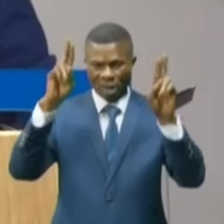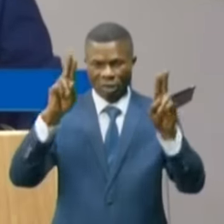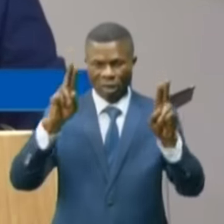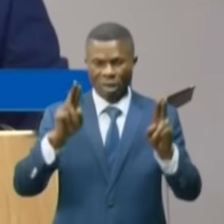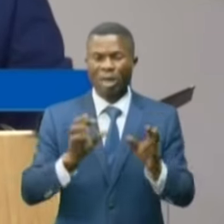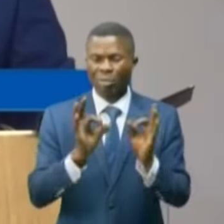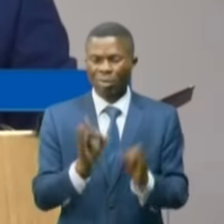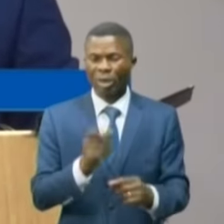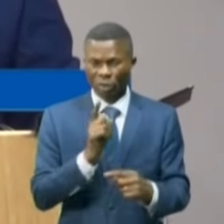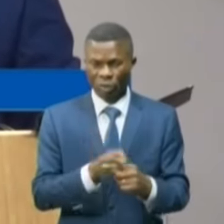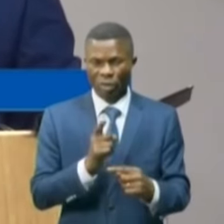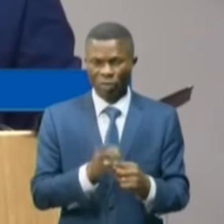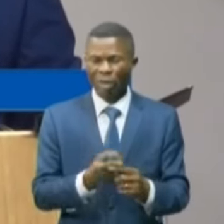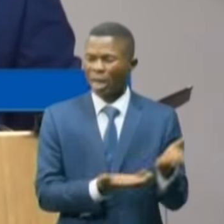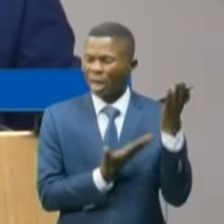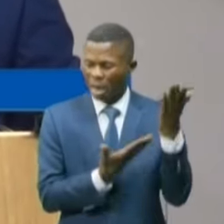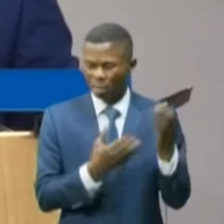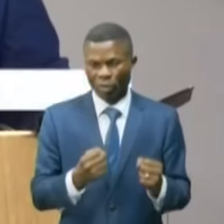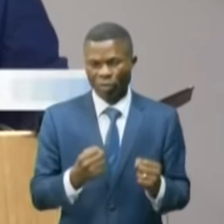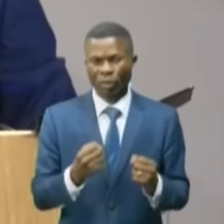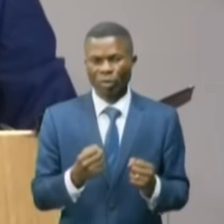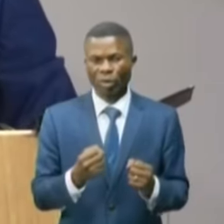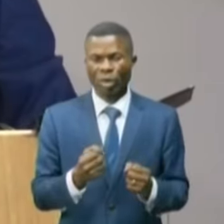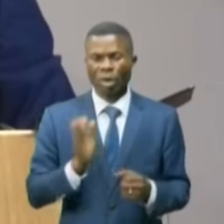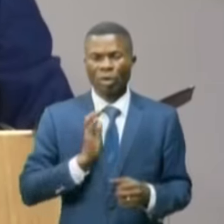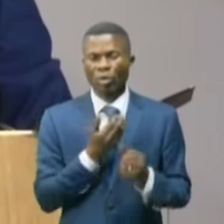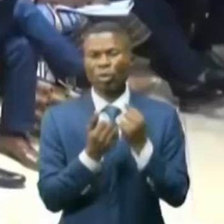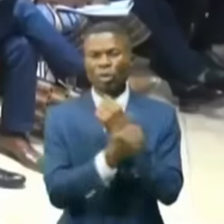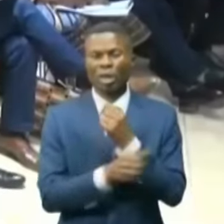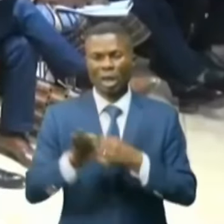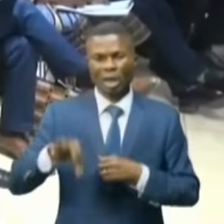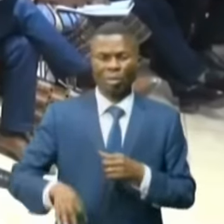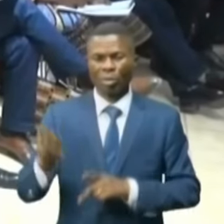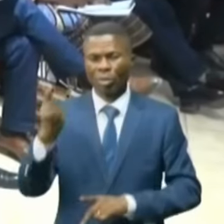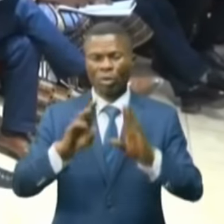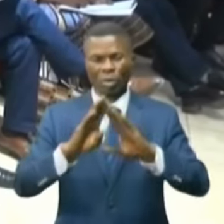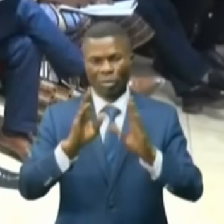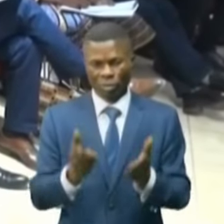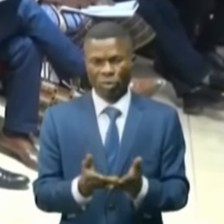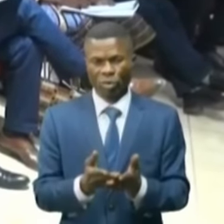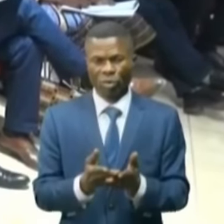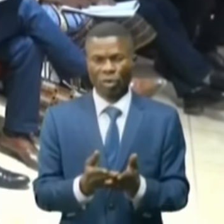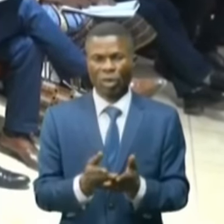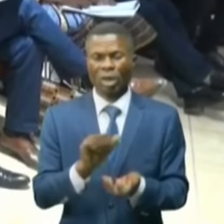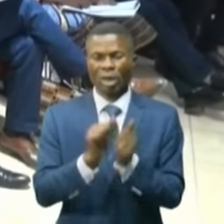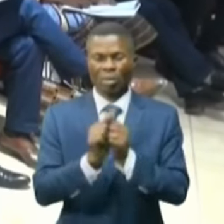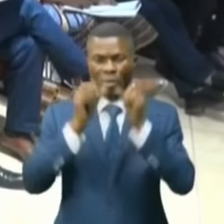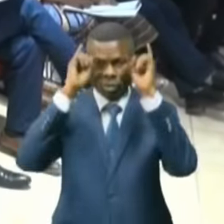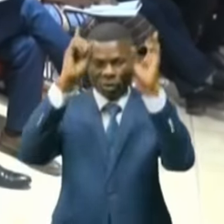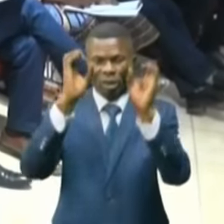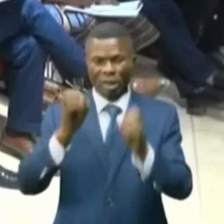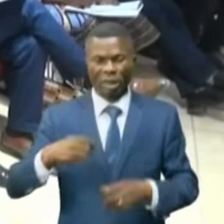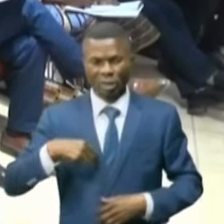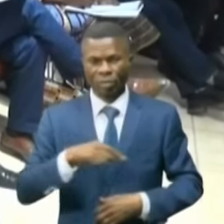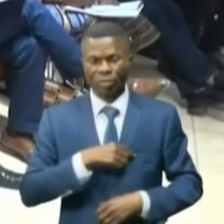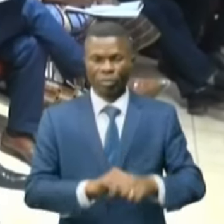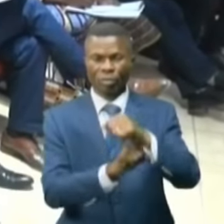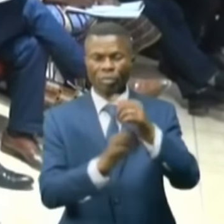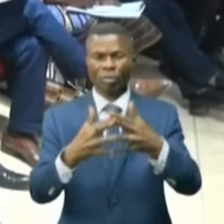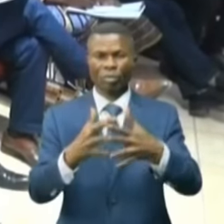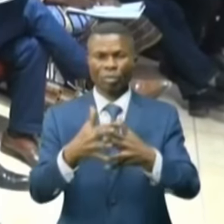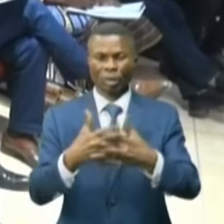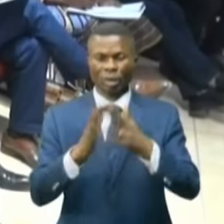c'est une nécessité impérieuse pour le bien de notre système éducatif. Appuyé par le